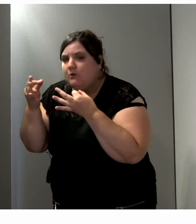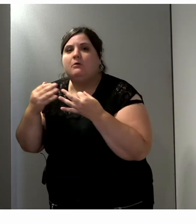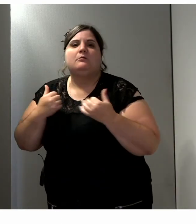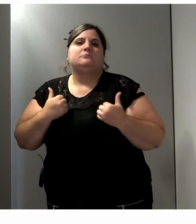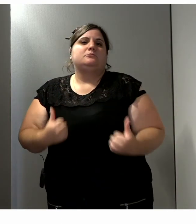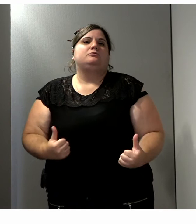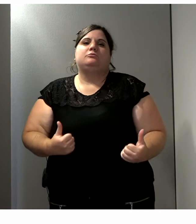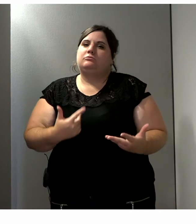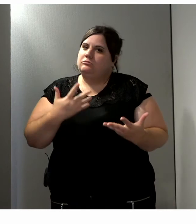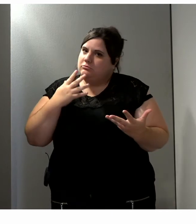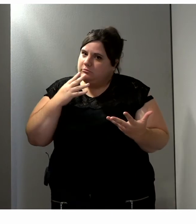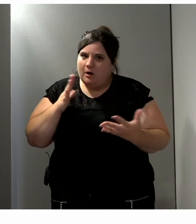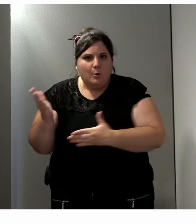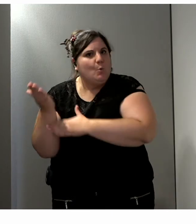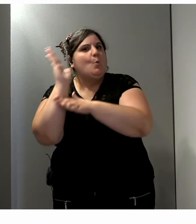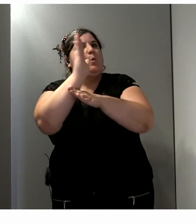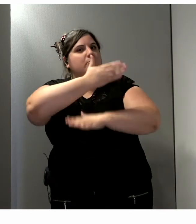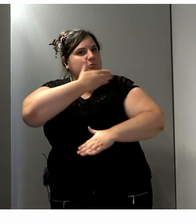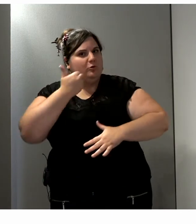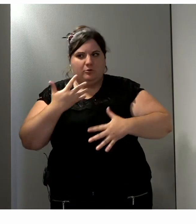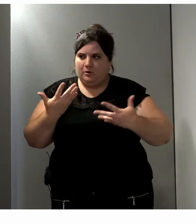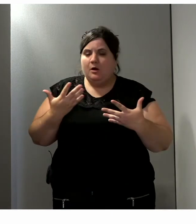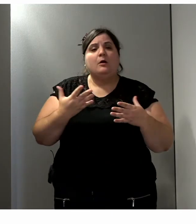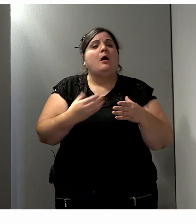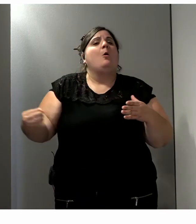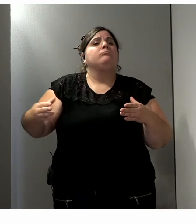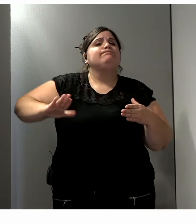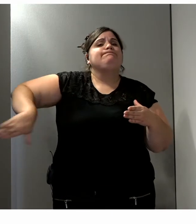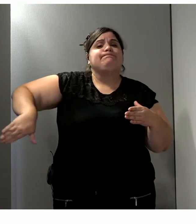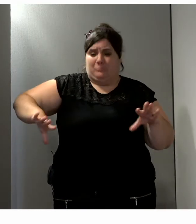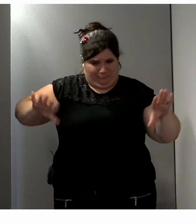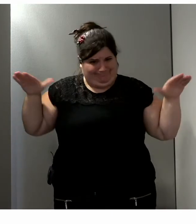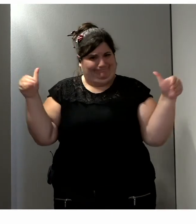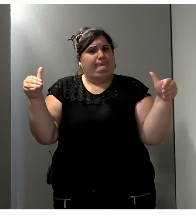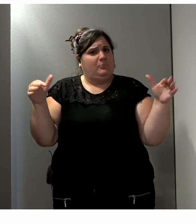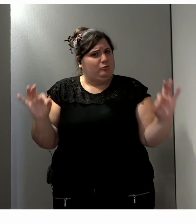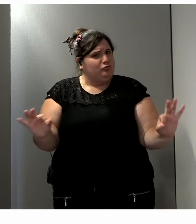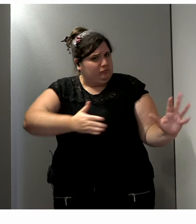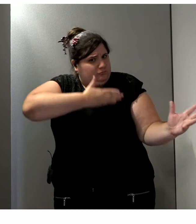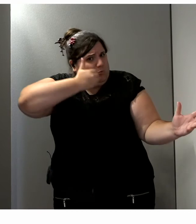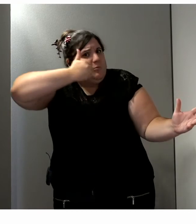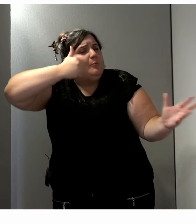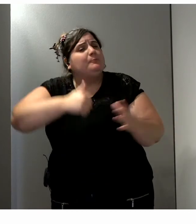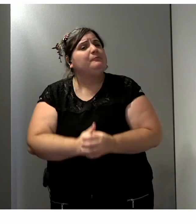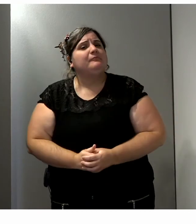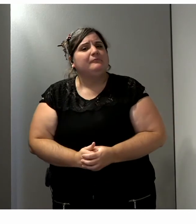visibilité et puis simplement pour l'unité de notre société. Alors maintenant, pour